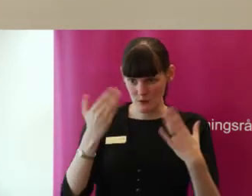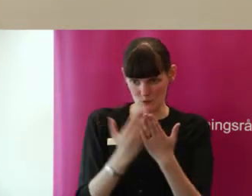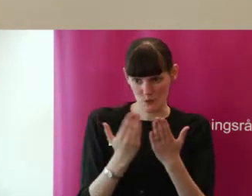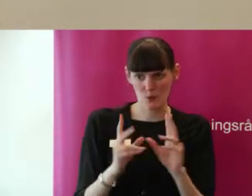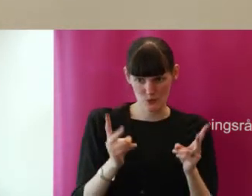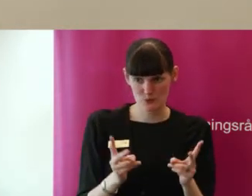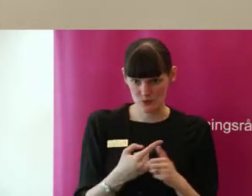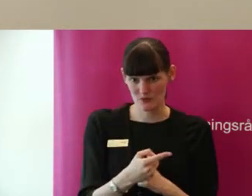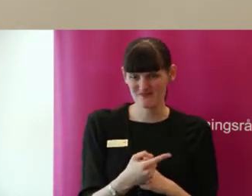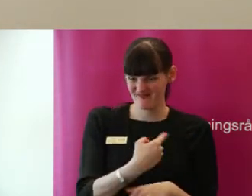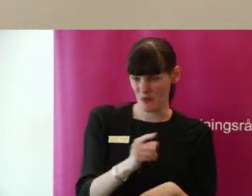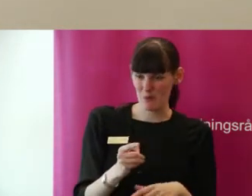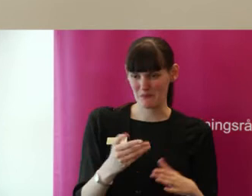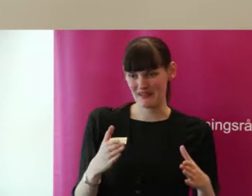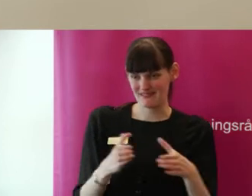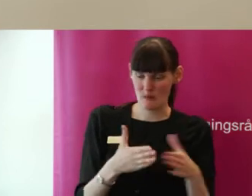som utbildningsanordnare.